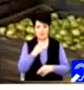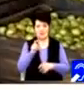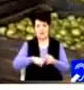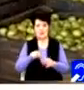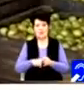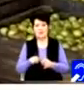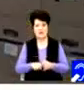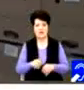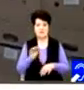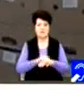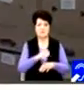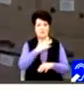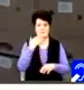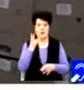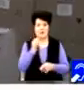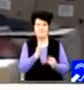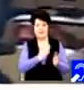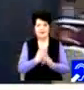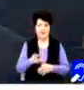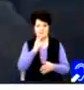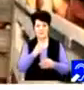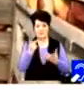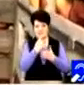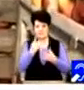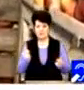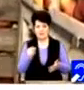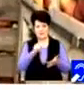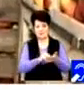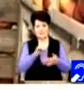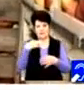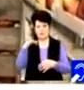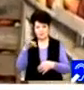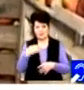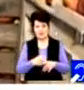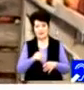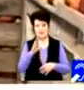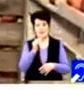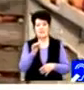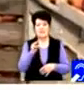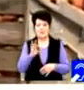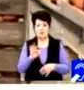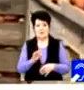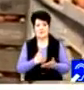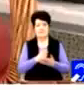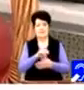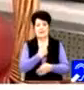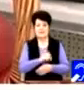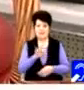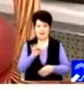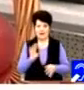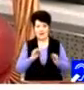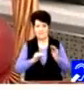de carantină s au depistat mai multe nereguli în ceea ce privește informațiile indicate în certificatul fitosanitar pentru produse pe etichetele